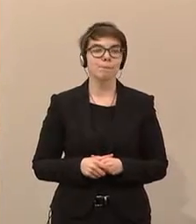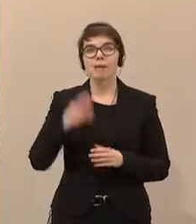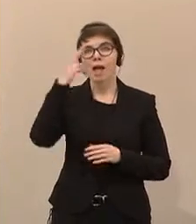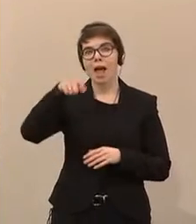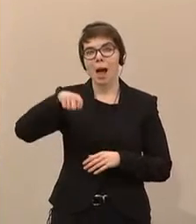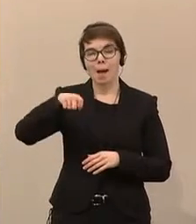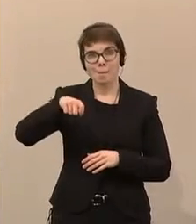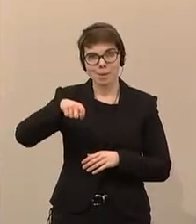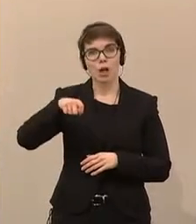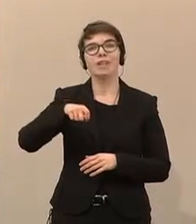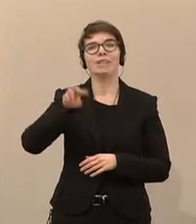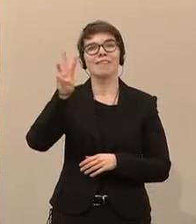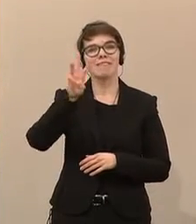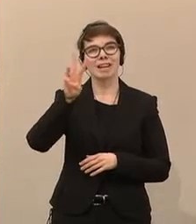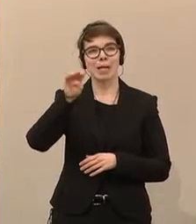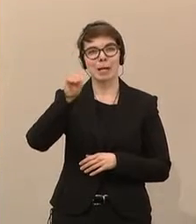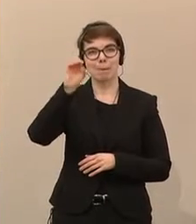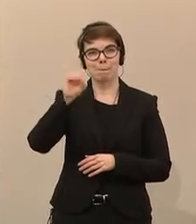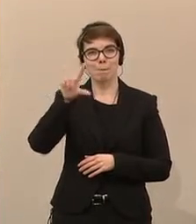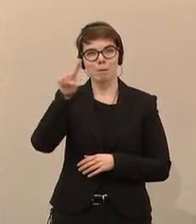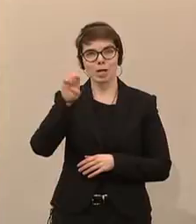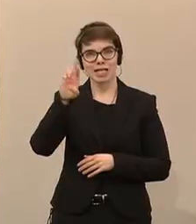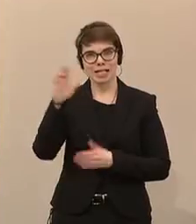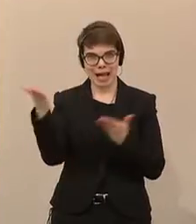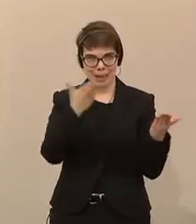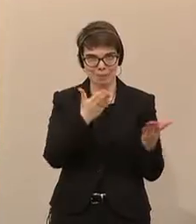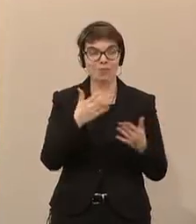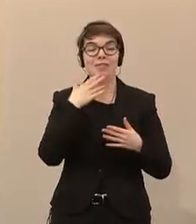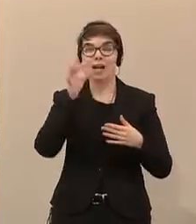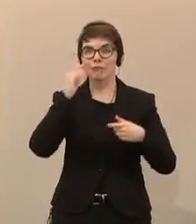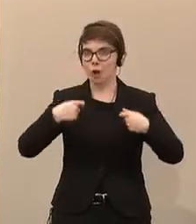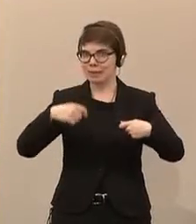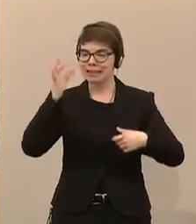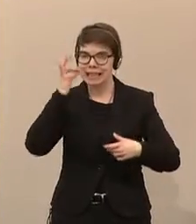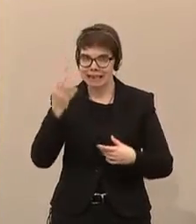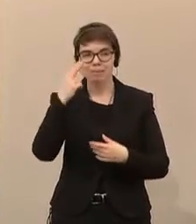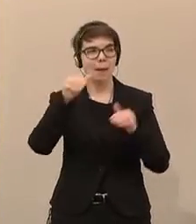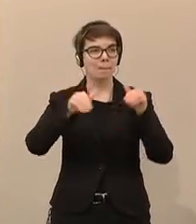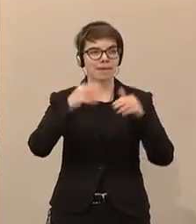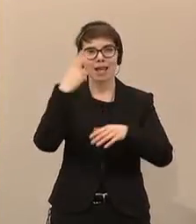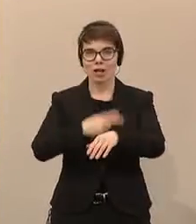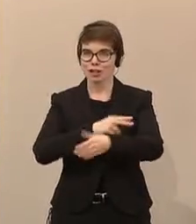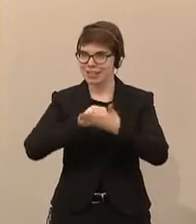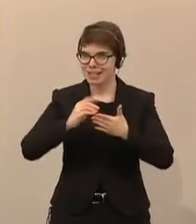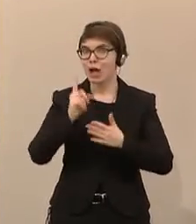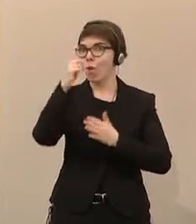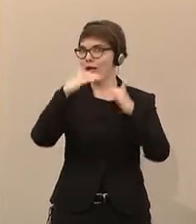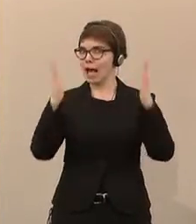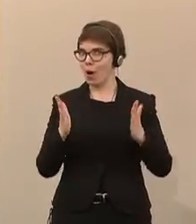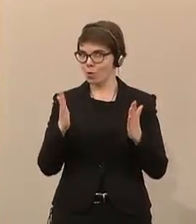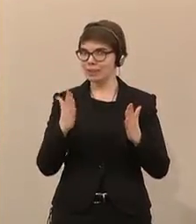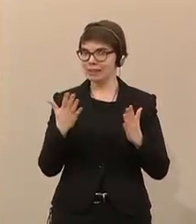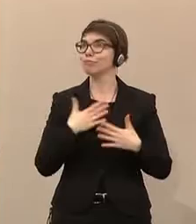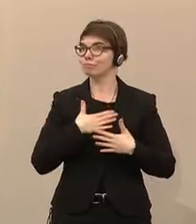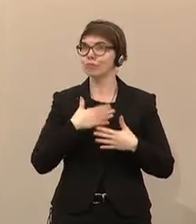Herr Abgeordneter Wendelin Mölzer, Sie sind der Nächste, bitte. Bildungssprecher der Freiheitlichen. Herr Minister, Herr Staatssekretär, Hohes Haus,